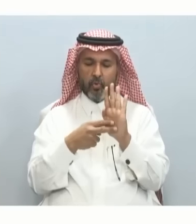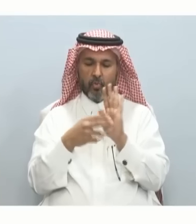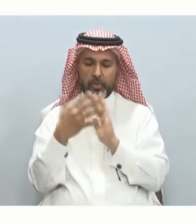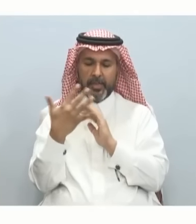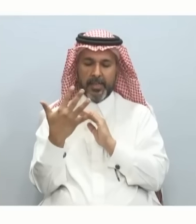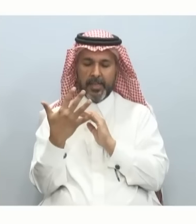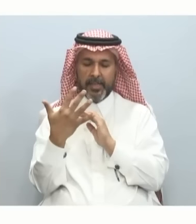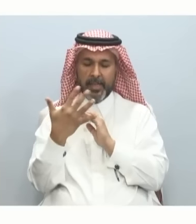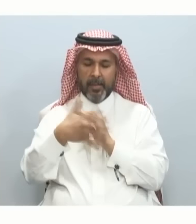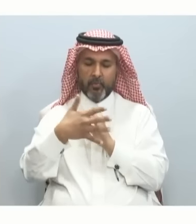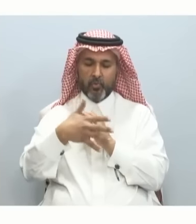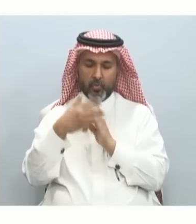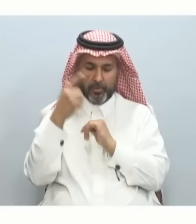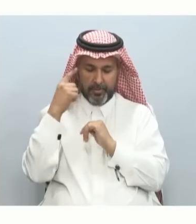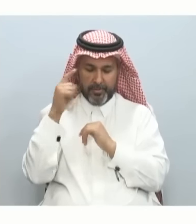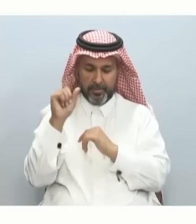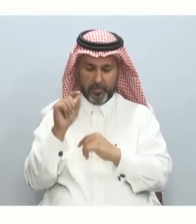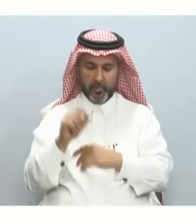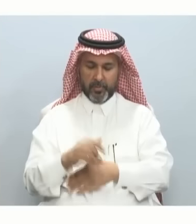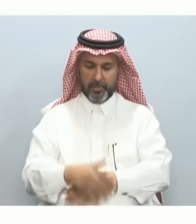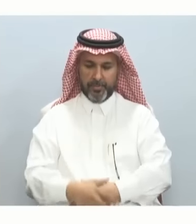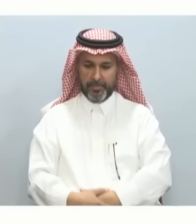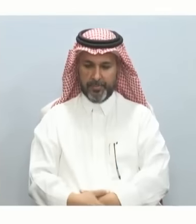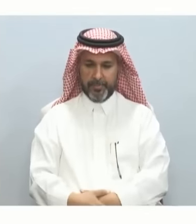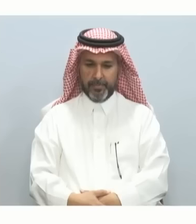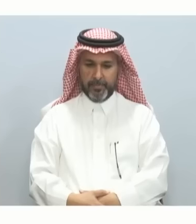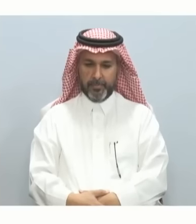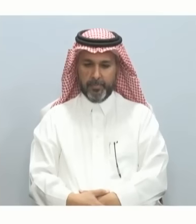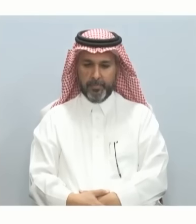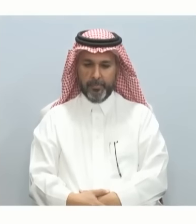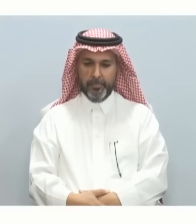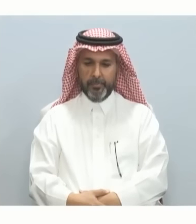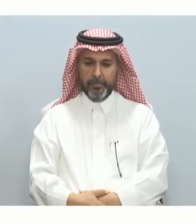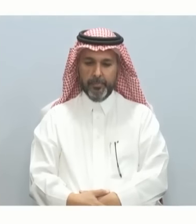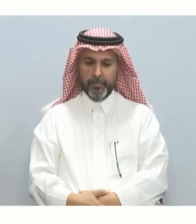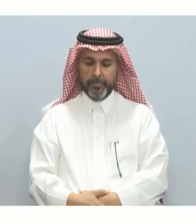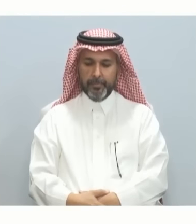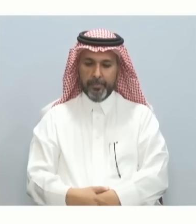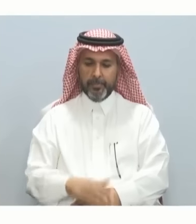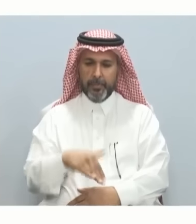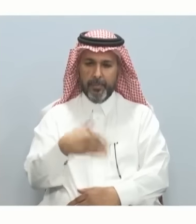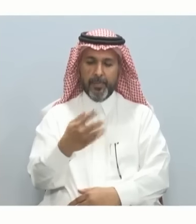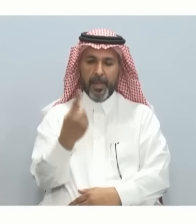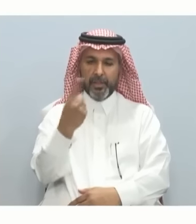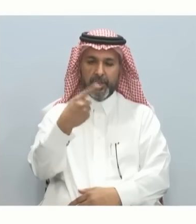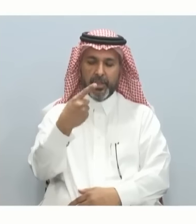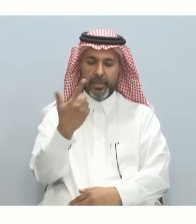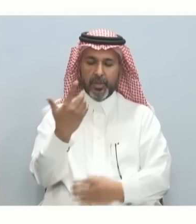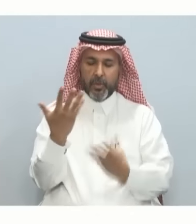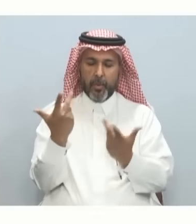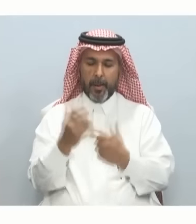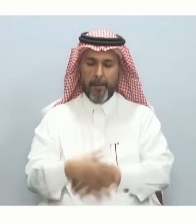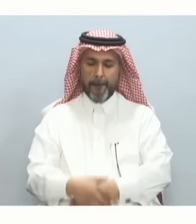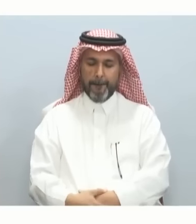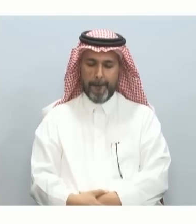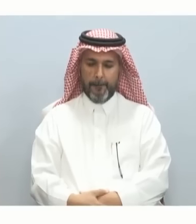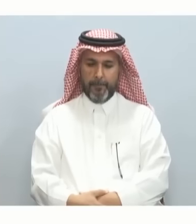خمسون صلاه بارك الله فيكم في عشره ايام الان وغير اللون حتى